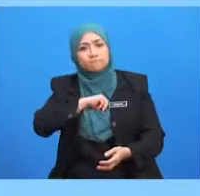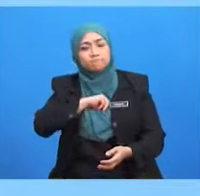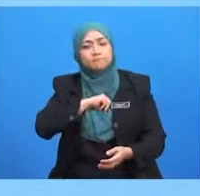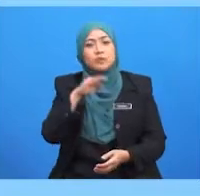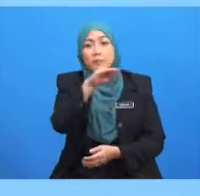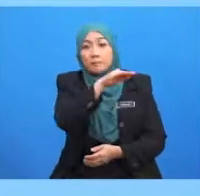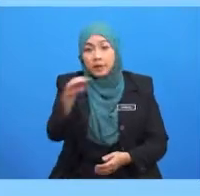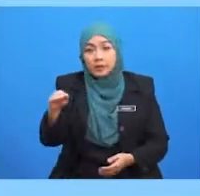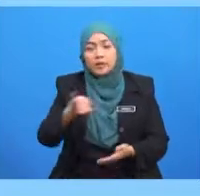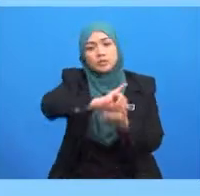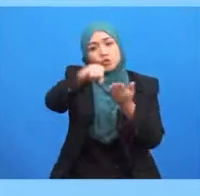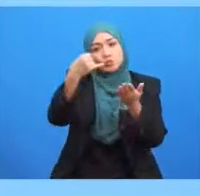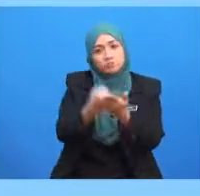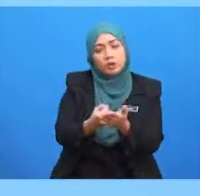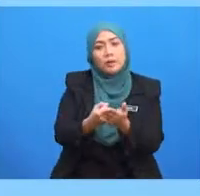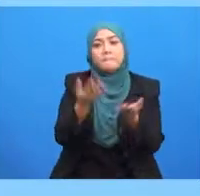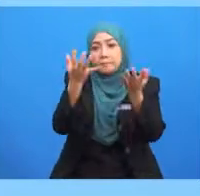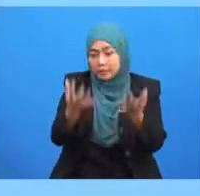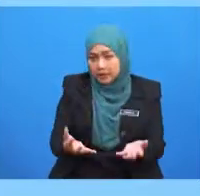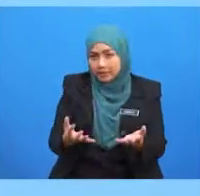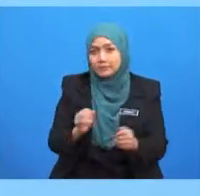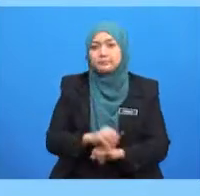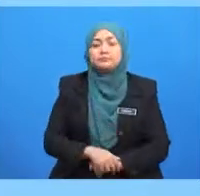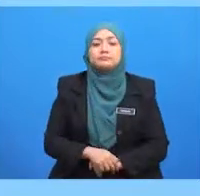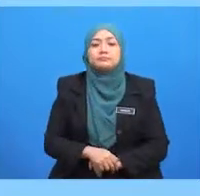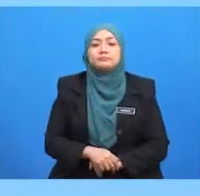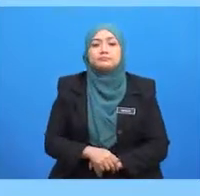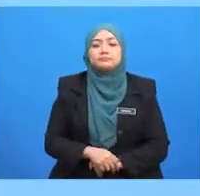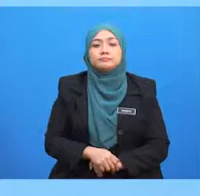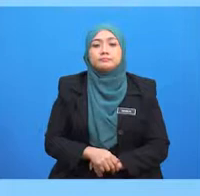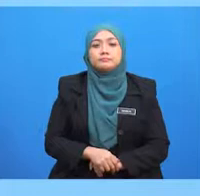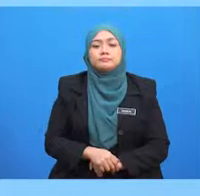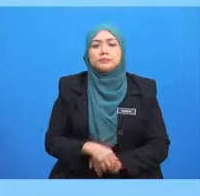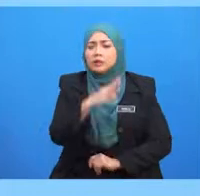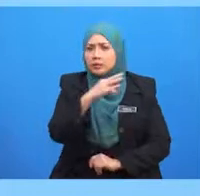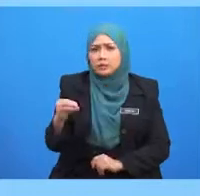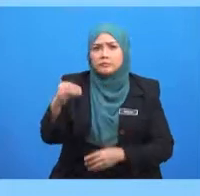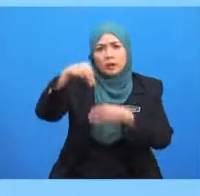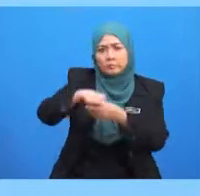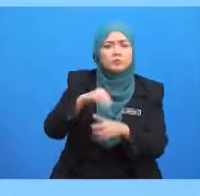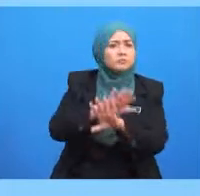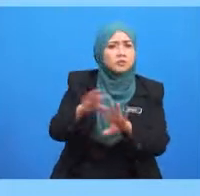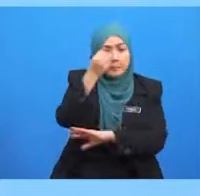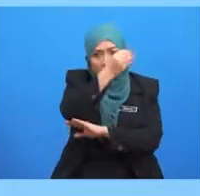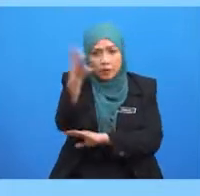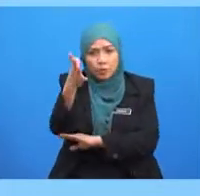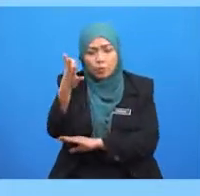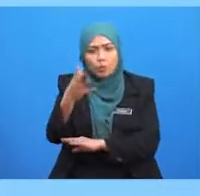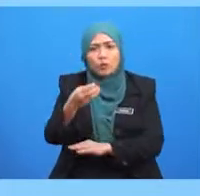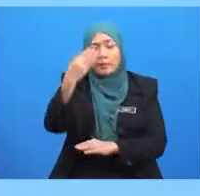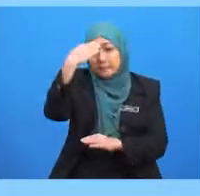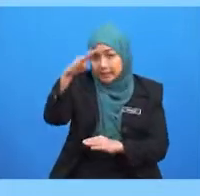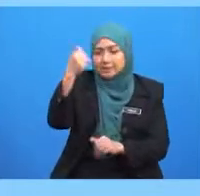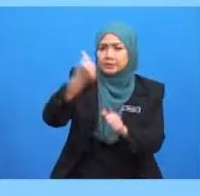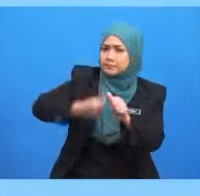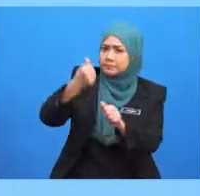jumlah pemeran oleh krane di dalam soalan tidak menyakitkan pemberat bagi setiap